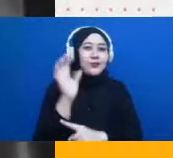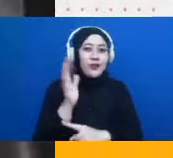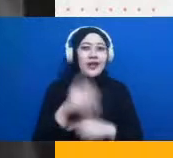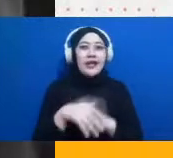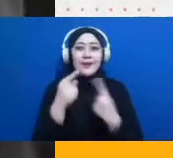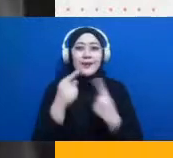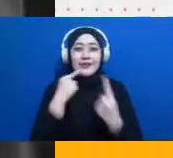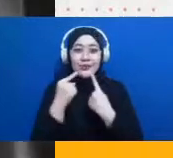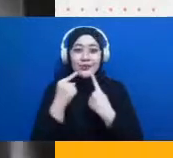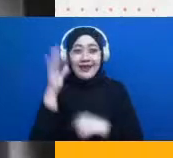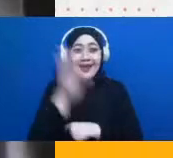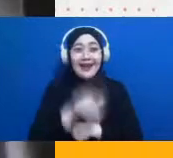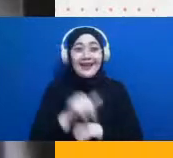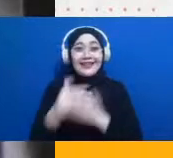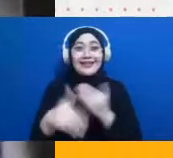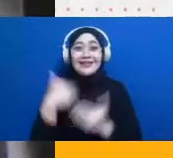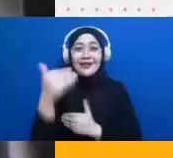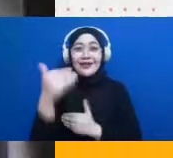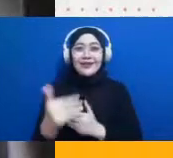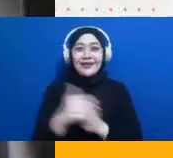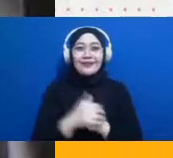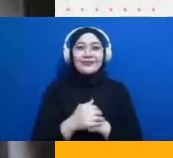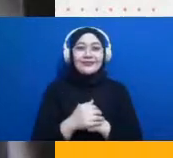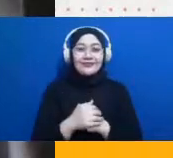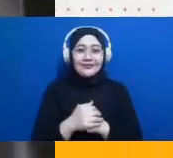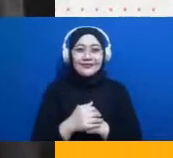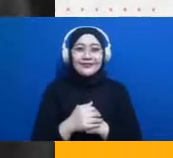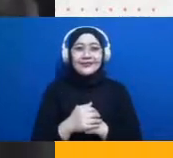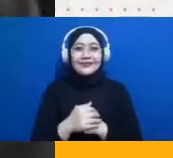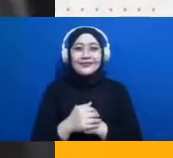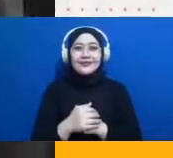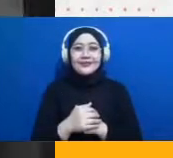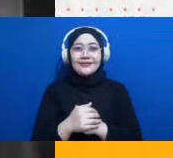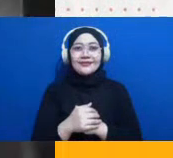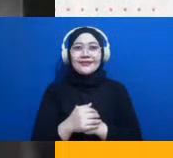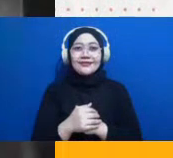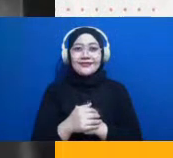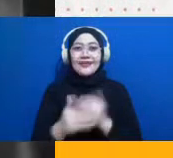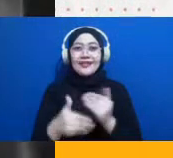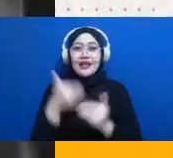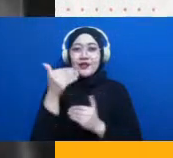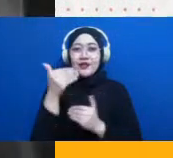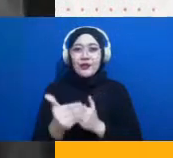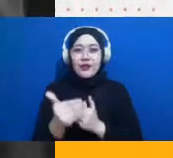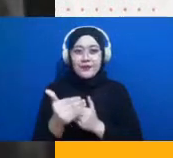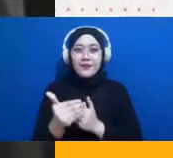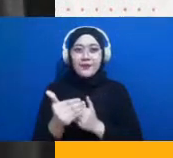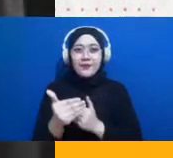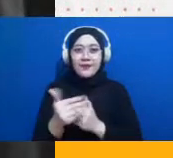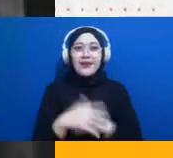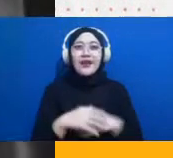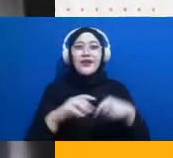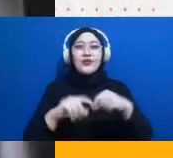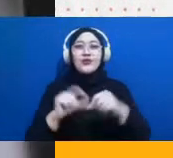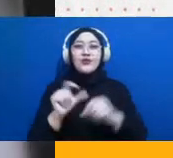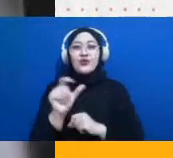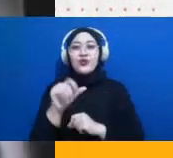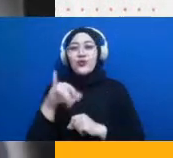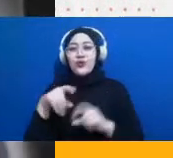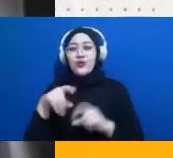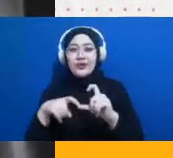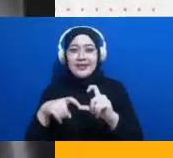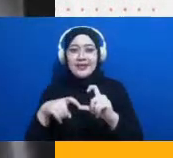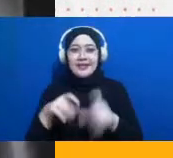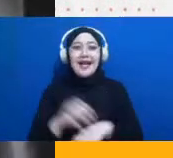kita hari ini. Selanjutnya kita akan memasuki sesi kuis nih, yang mana selanjutnya